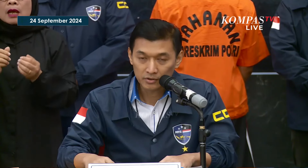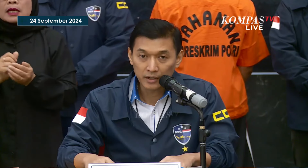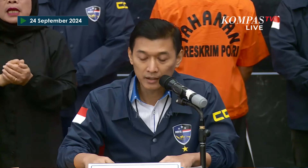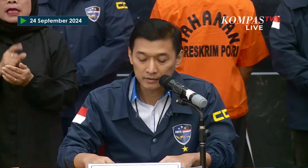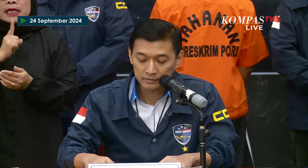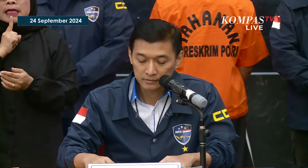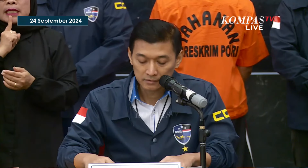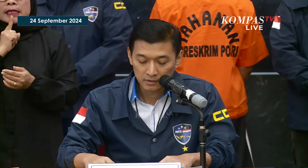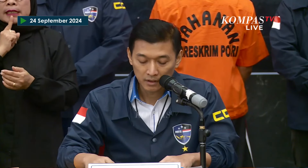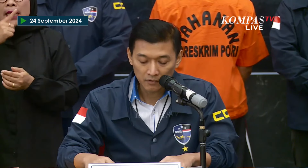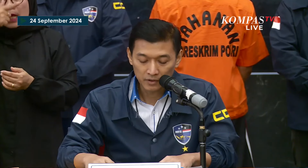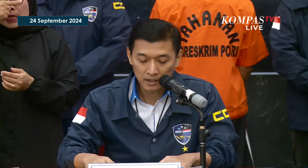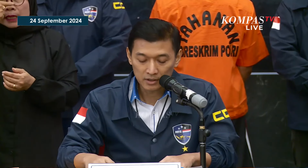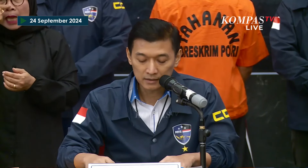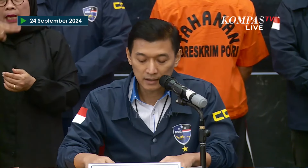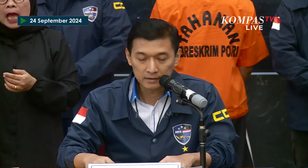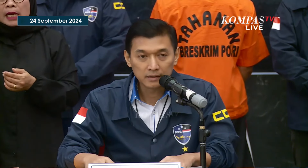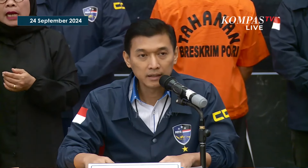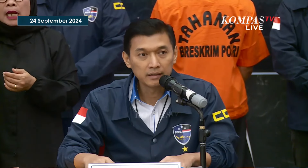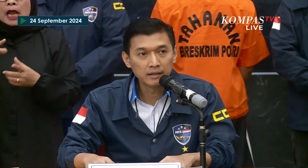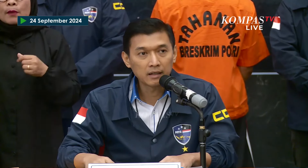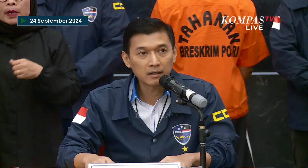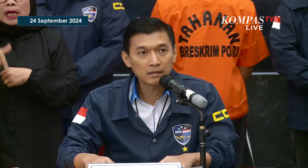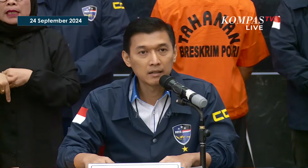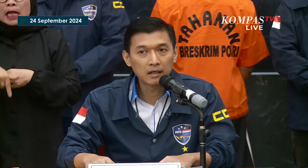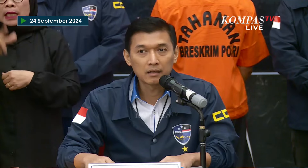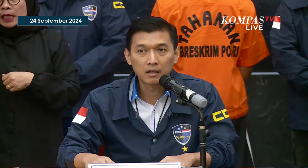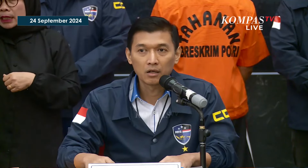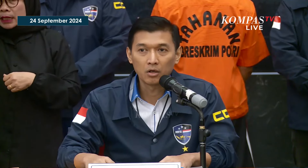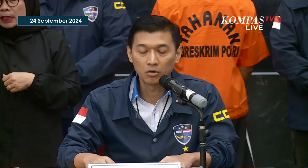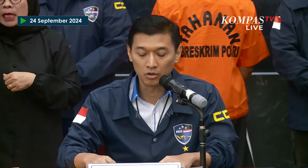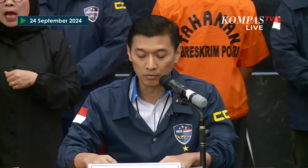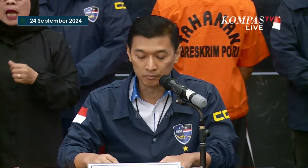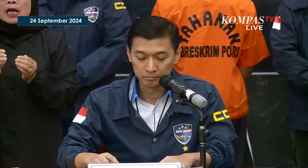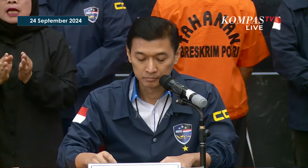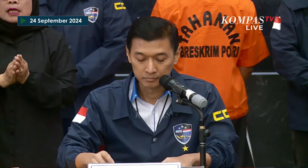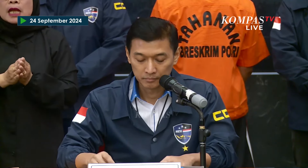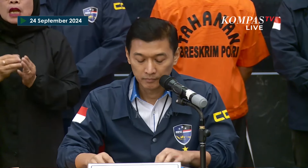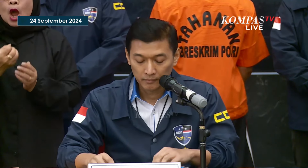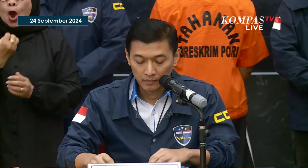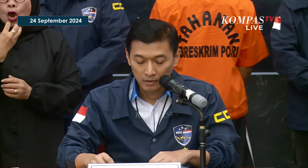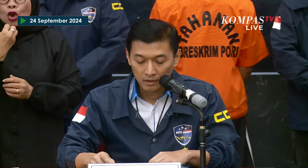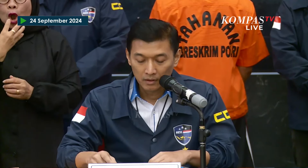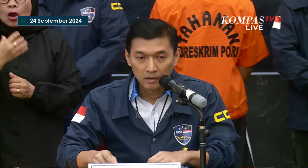Inggris, Thailand, Afrika Selatan, India, dan Hong Kong.